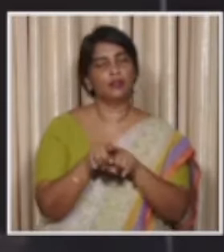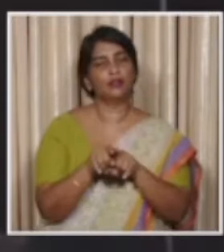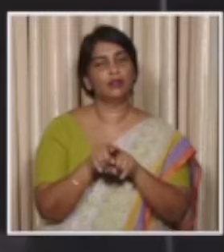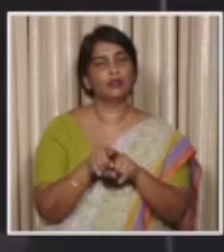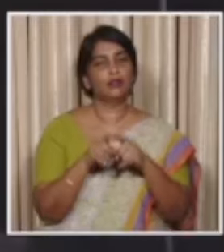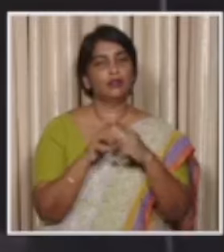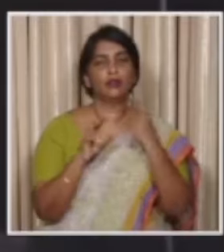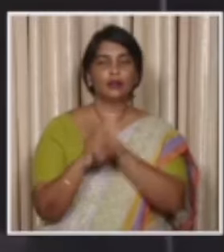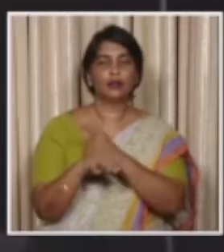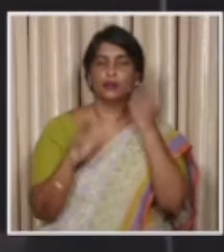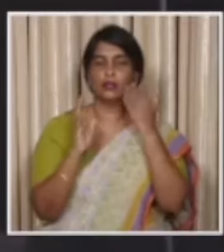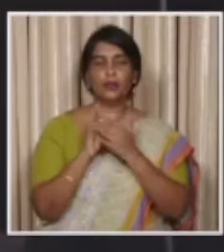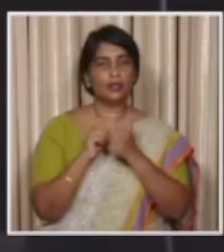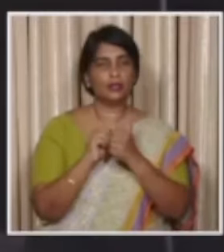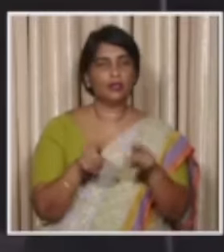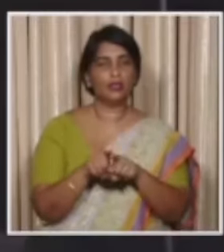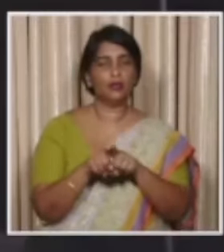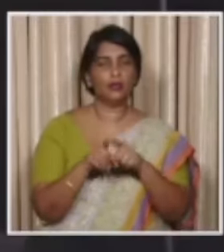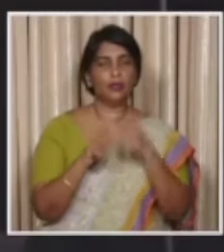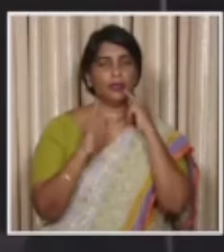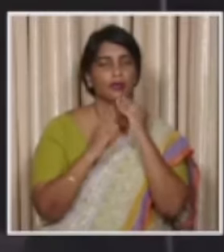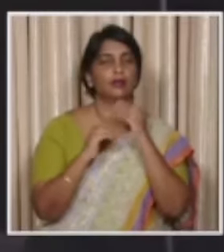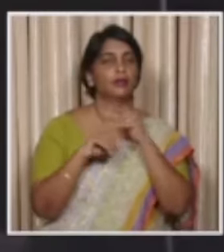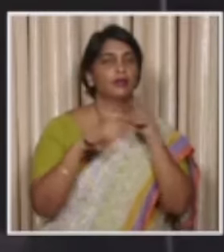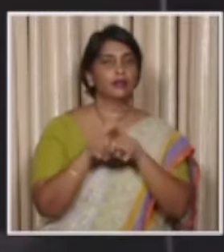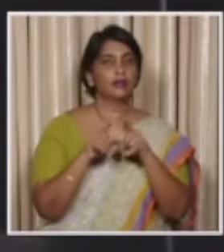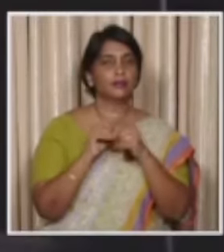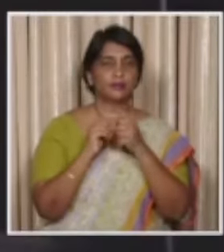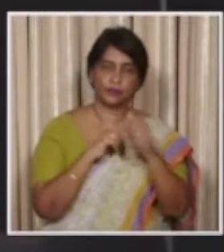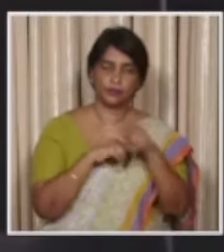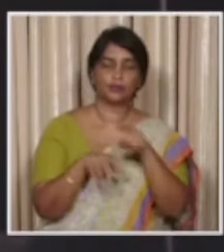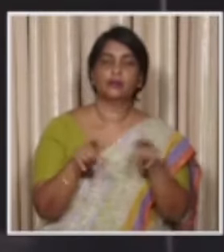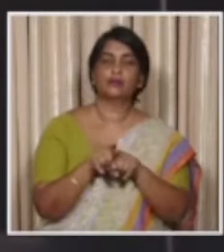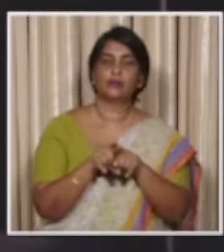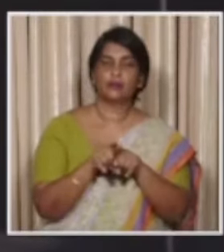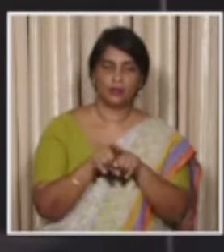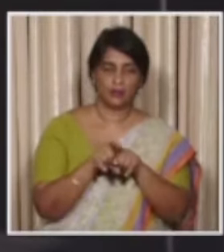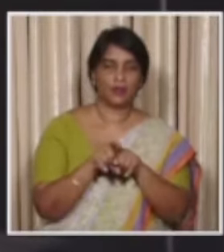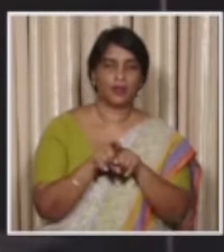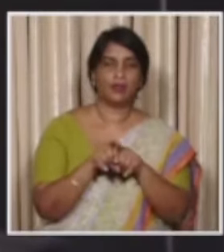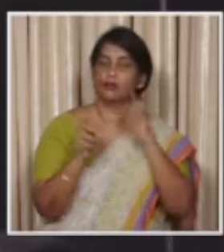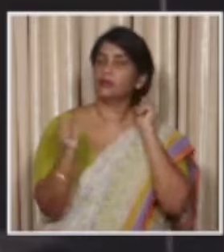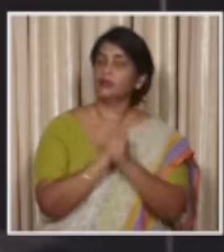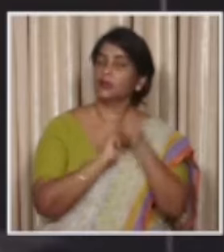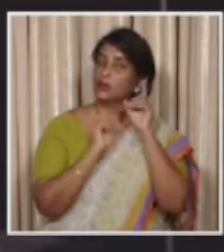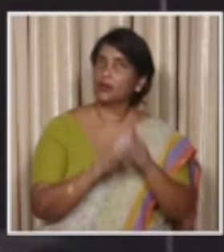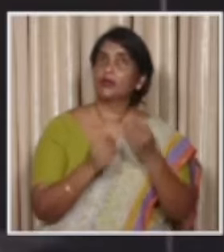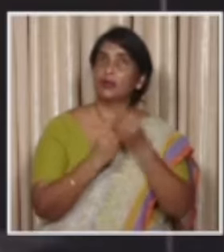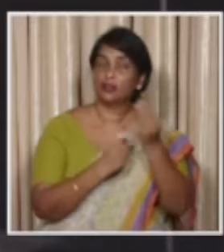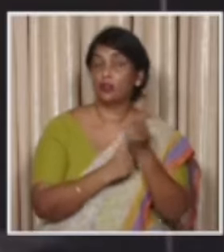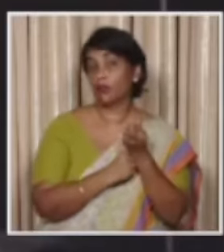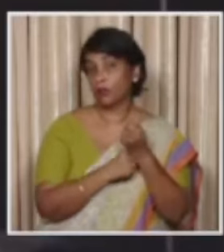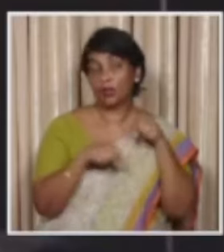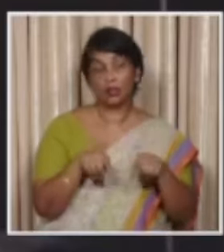නිසි පෝෂදා ආහාර වේලක් නැතුව ලැබෙන. එනිසා අපි ඉතාම පැහැදිලිවම කියන්නට මේ චක්‍රලේඛනය වෙනස් කරන්න ඕන. මේ ලබා දෙන මුදල්